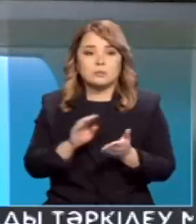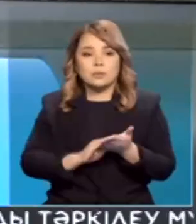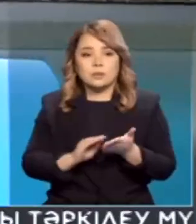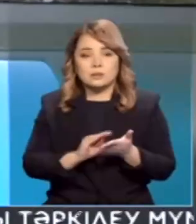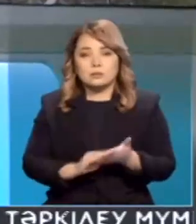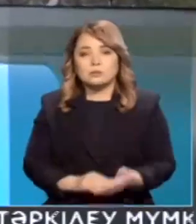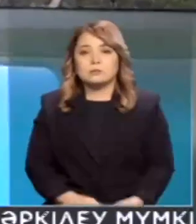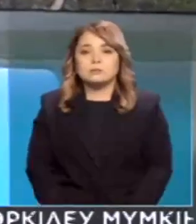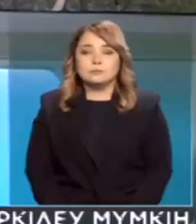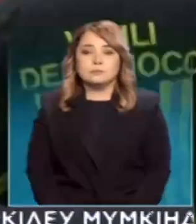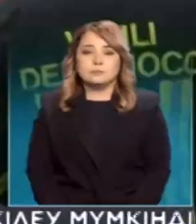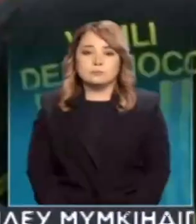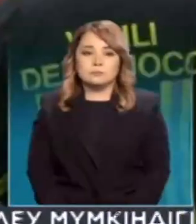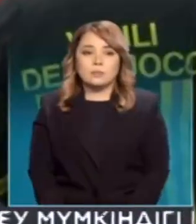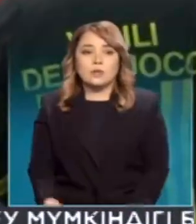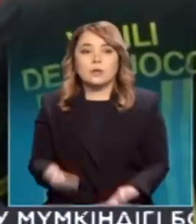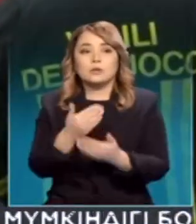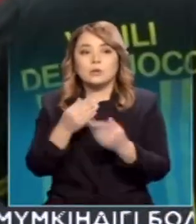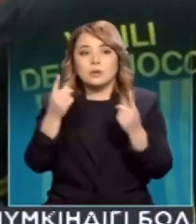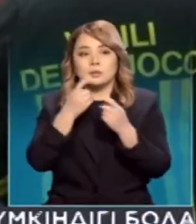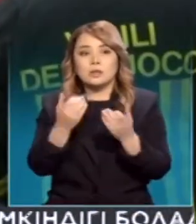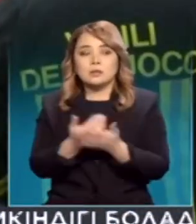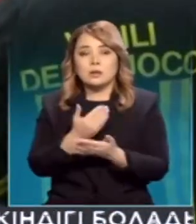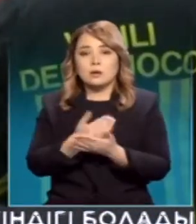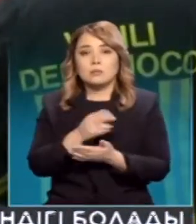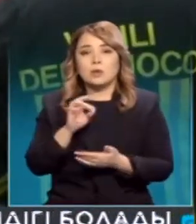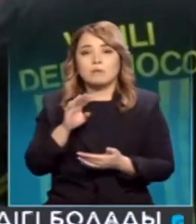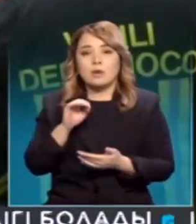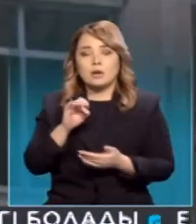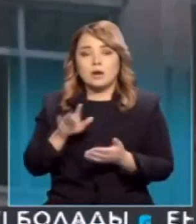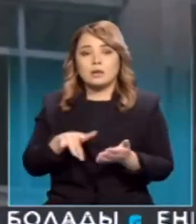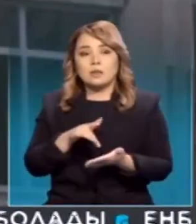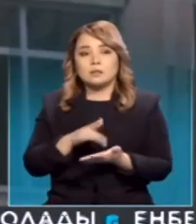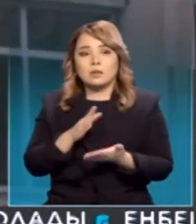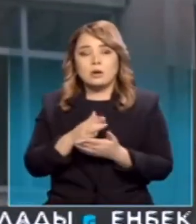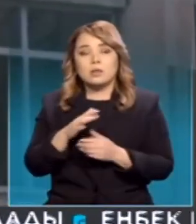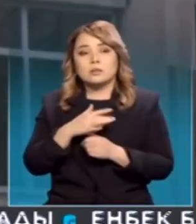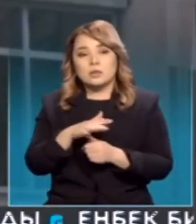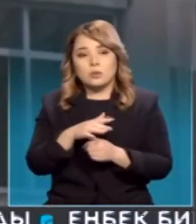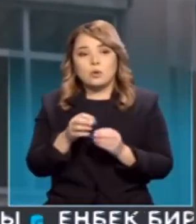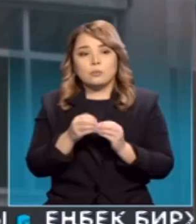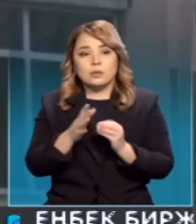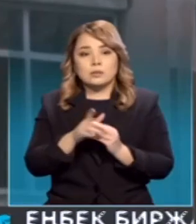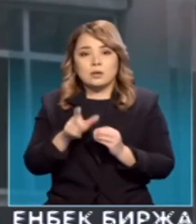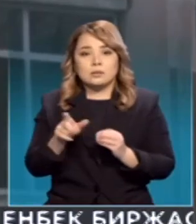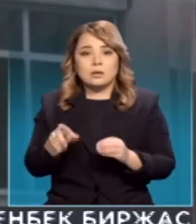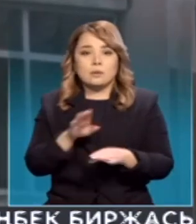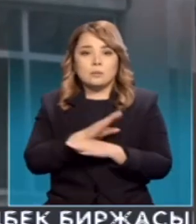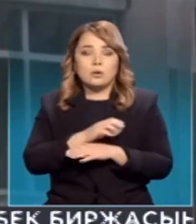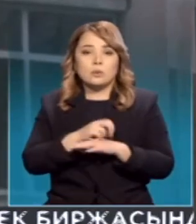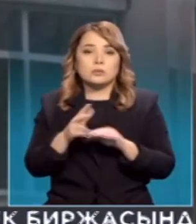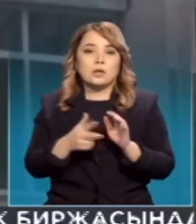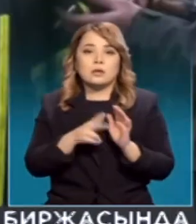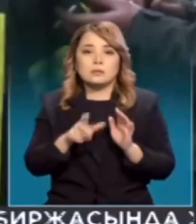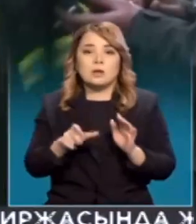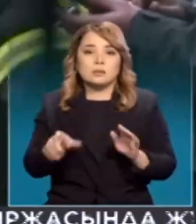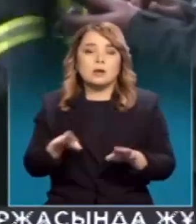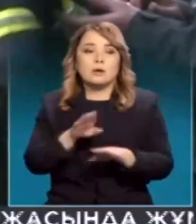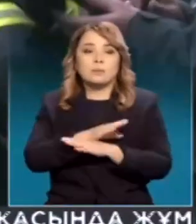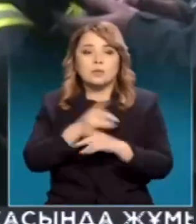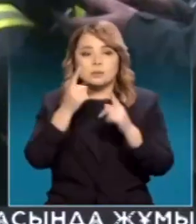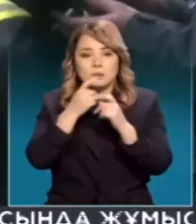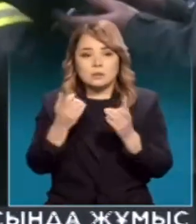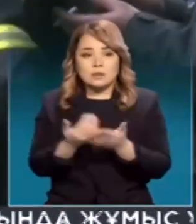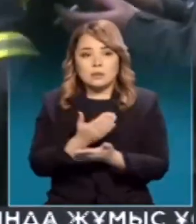жалғастырады. Соңғы мәліметтерге сай, Бравары қаласында болған тікұшақ апатынан 15 адамның өмірі қиылды. Бұған дейін 18 адам қаза тапты деп хабарланған